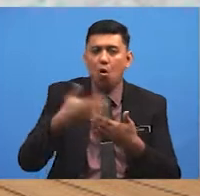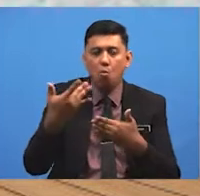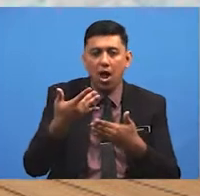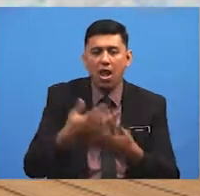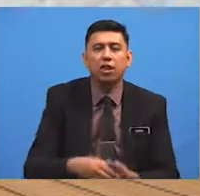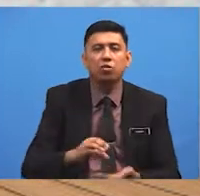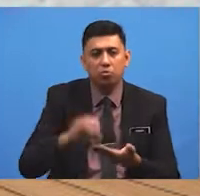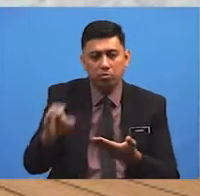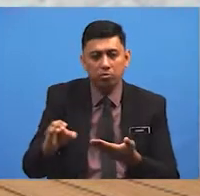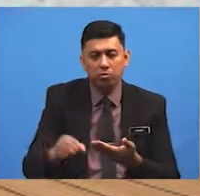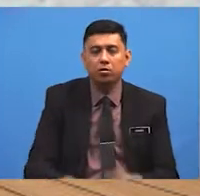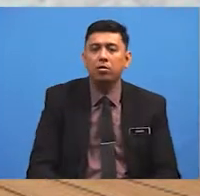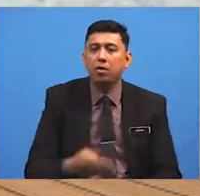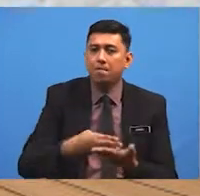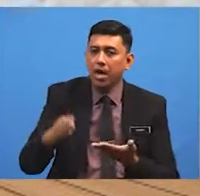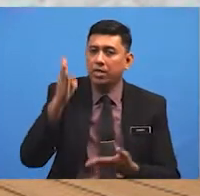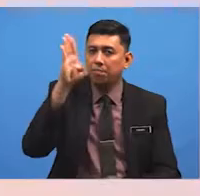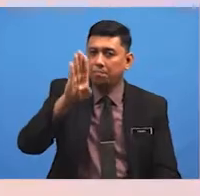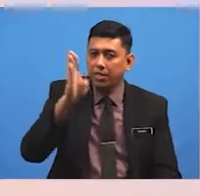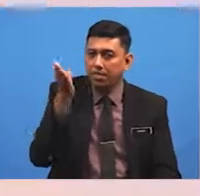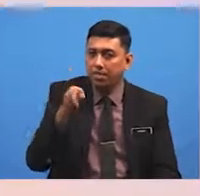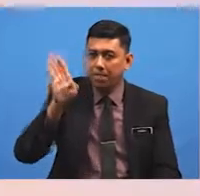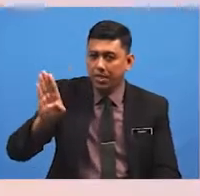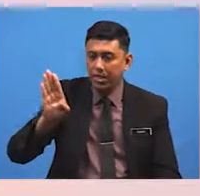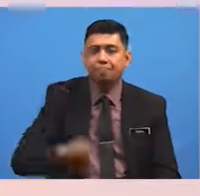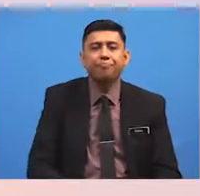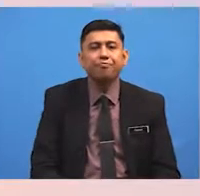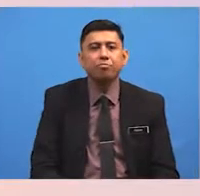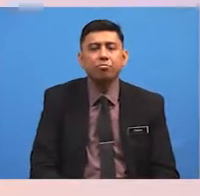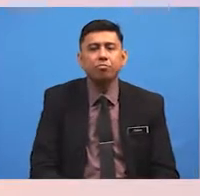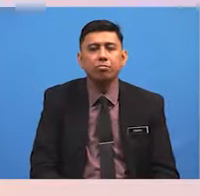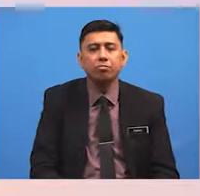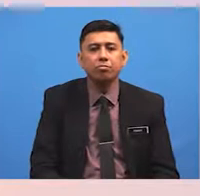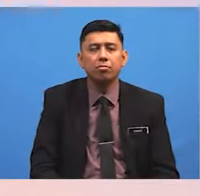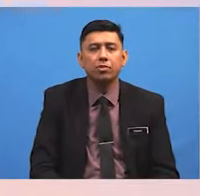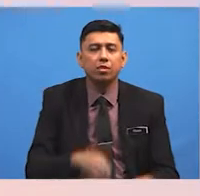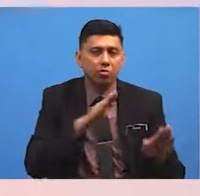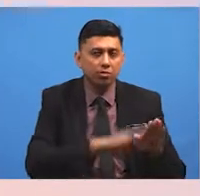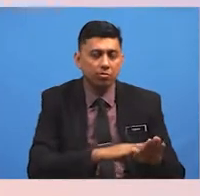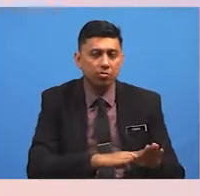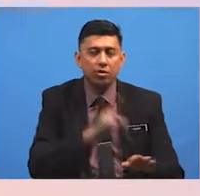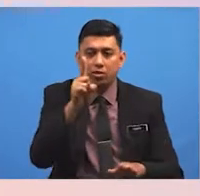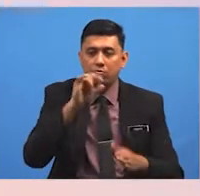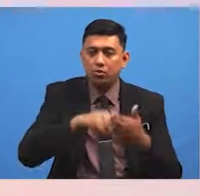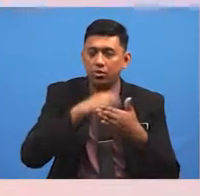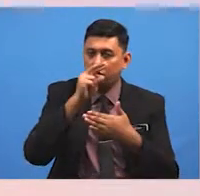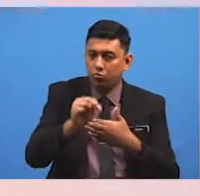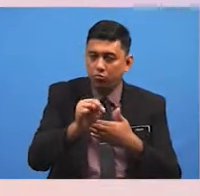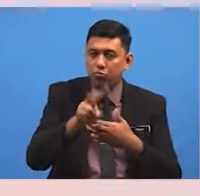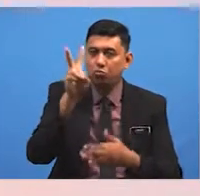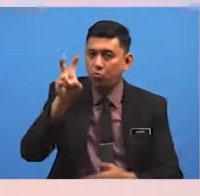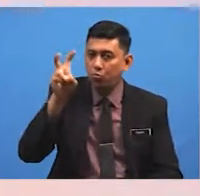yaitu bagi Bibi dalam suka dan gitu pada 1 Jun